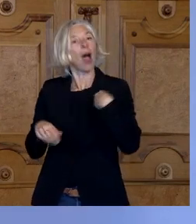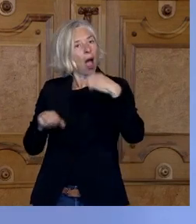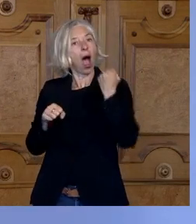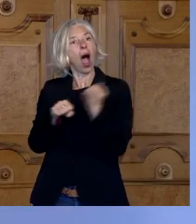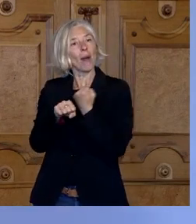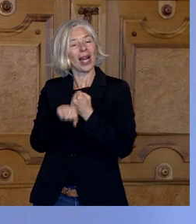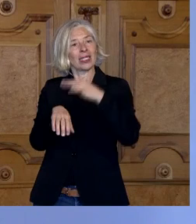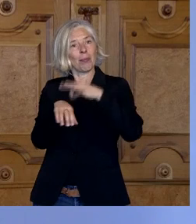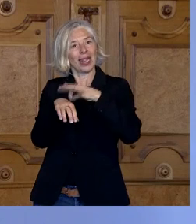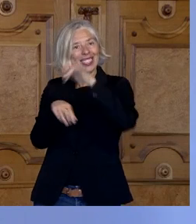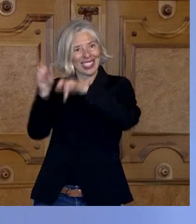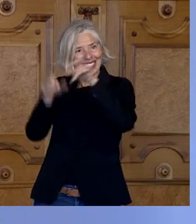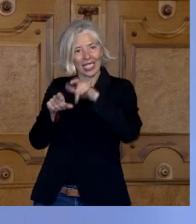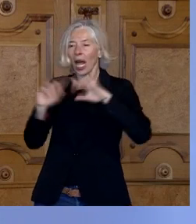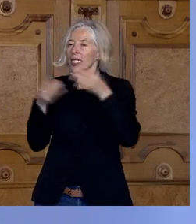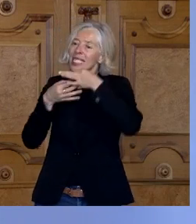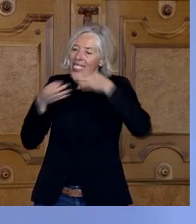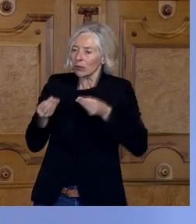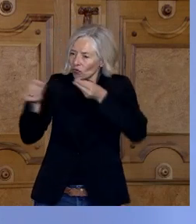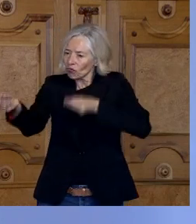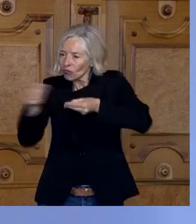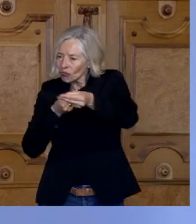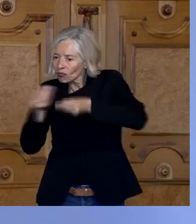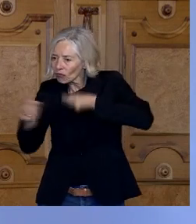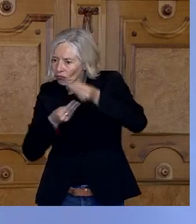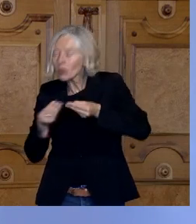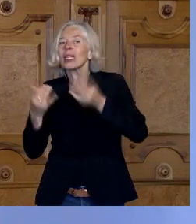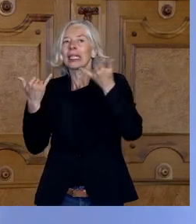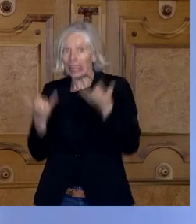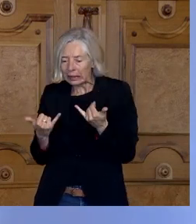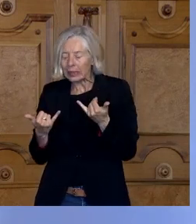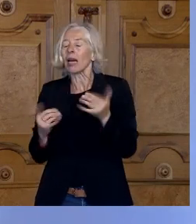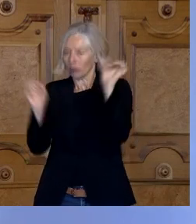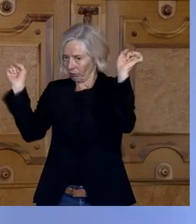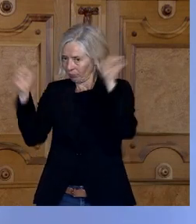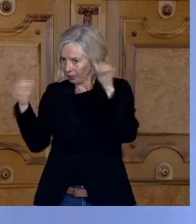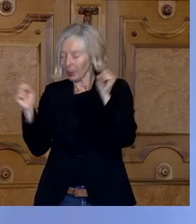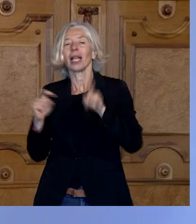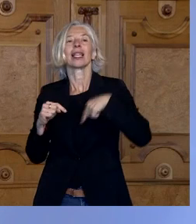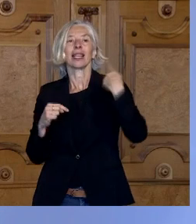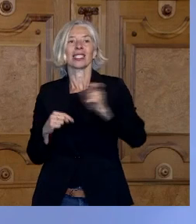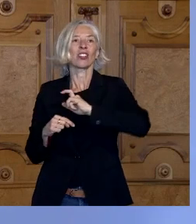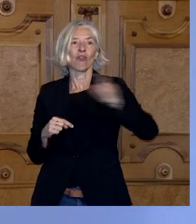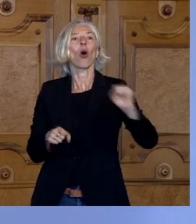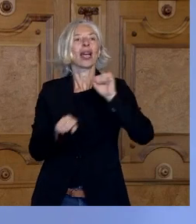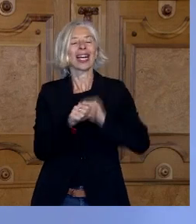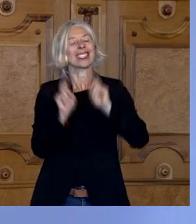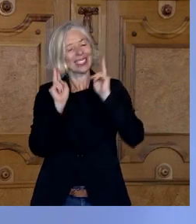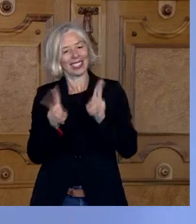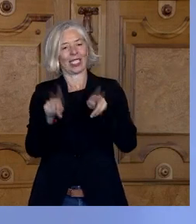Sicherheit und dem Personalamt abgestimmt, sodass wir dann nächste Woche sicher für uns alle auch in den Betrieb starten